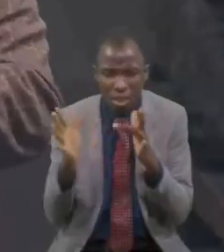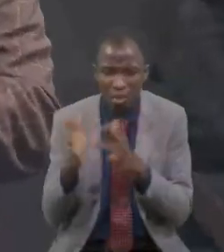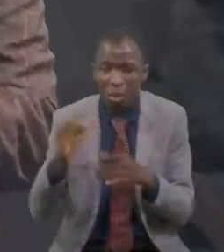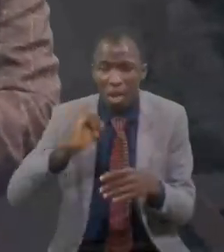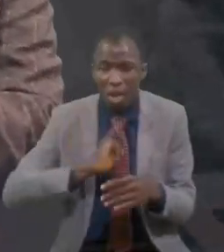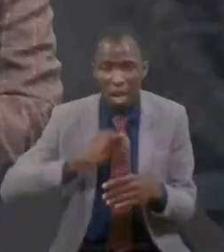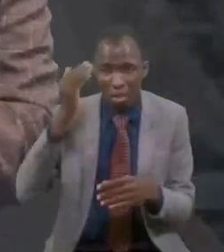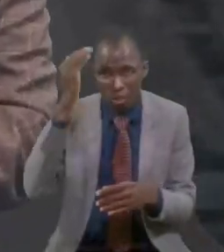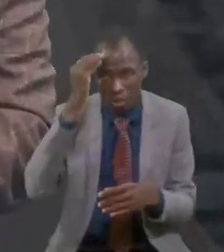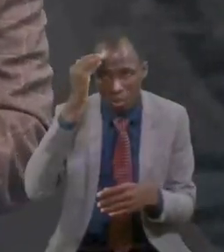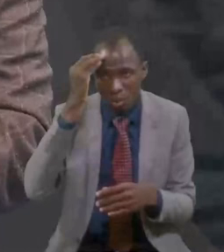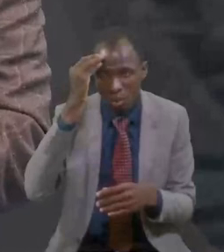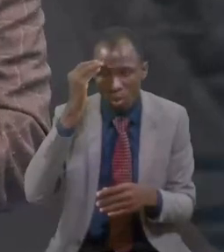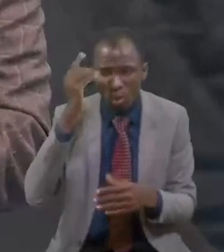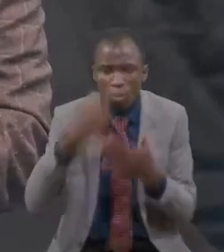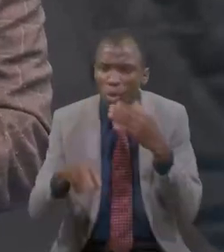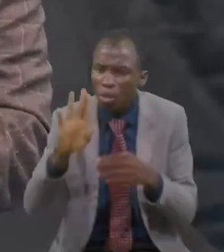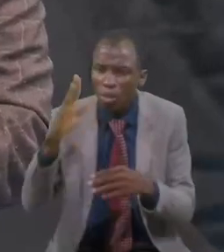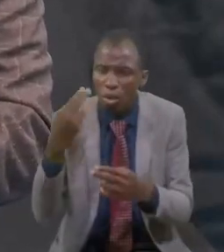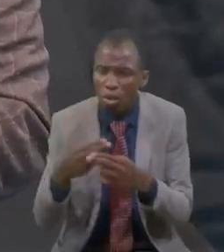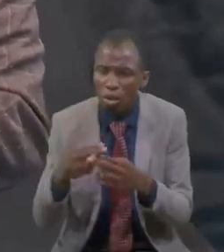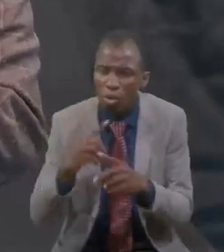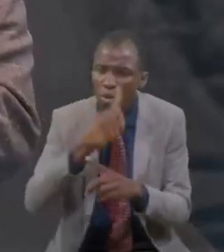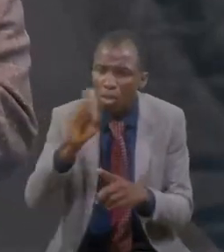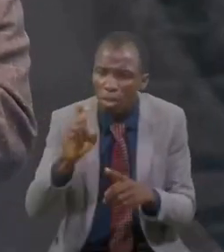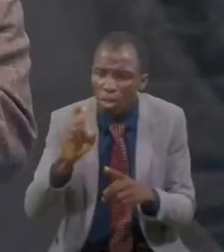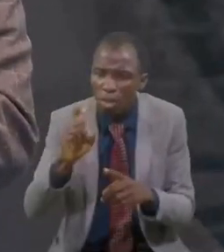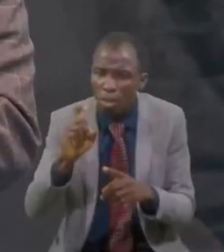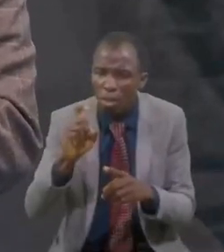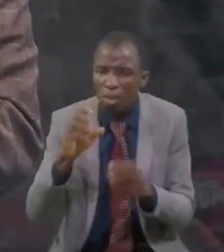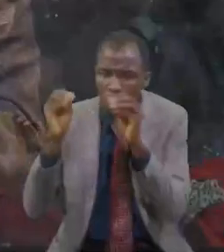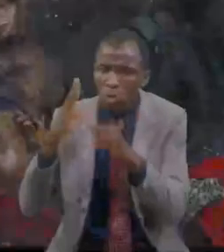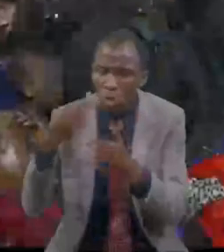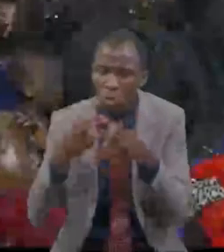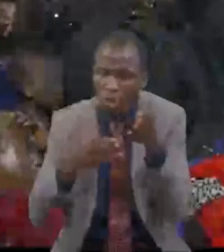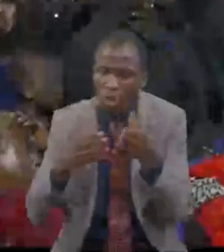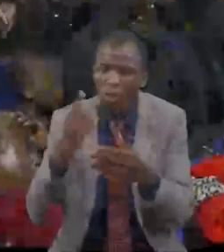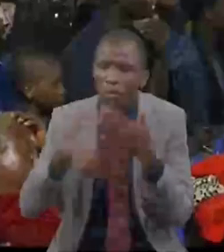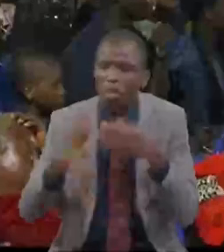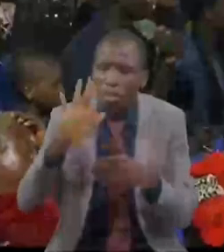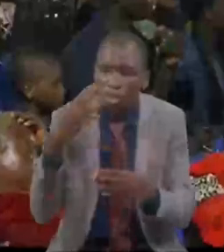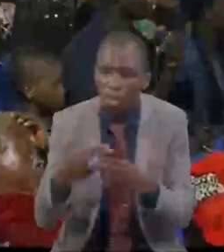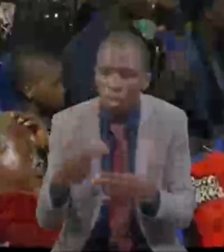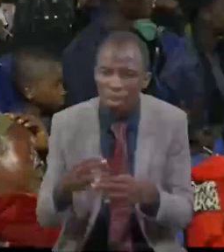je connais Jésus et quel est votre nom mentionnez votre nom quel est votre